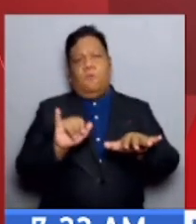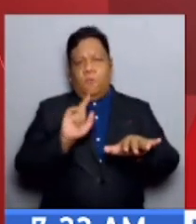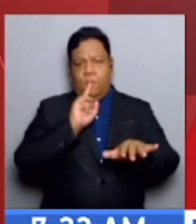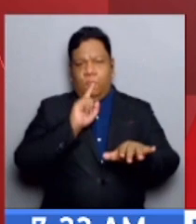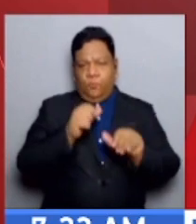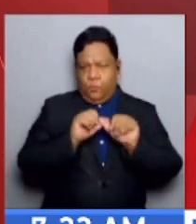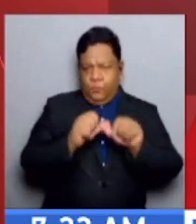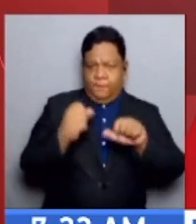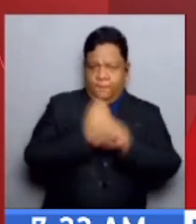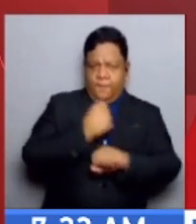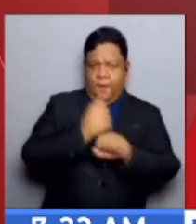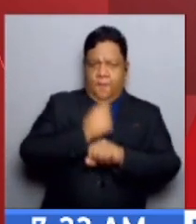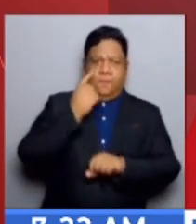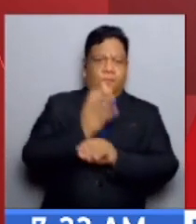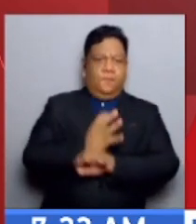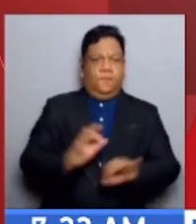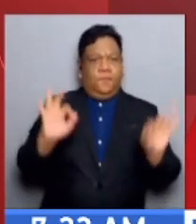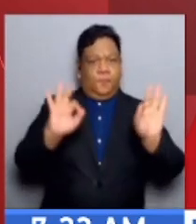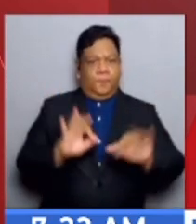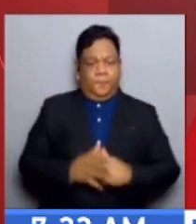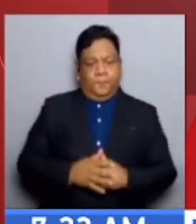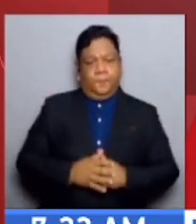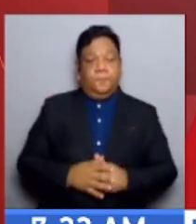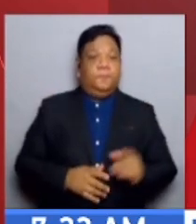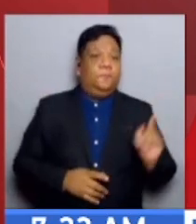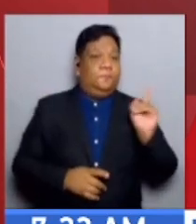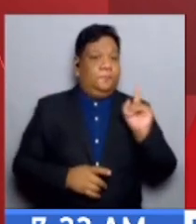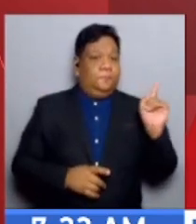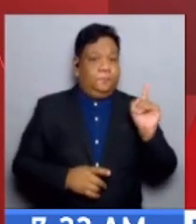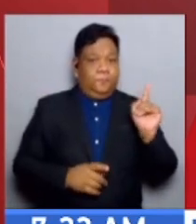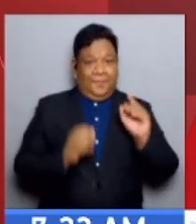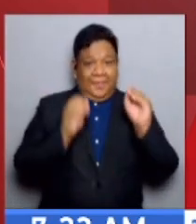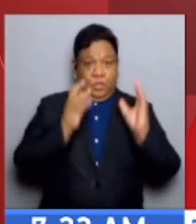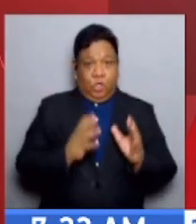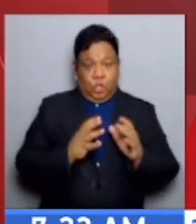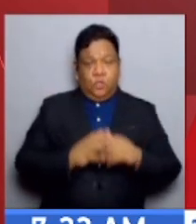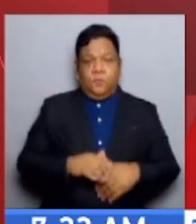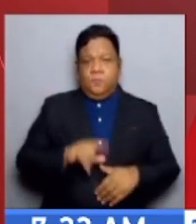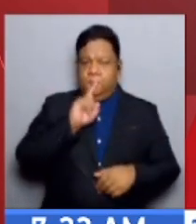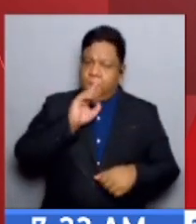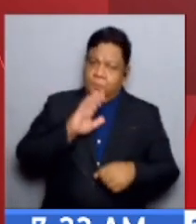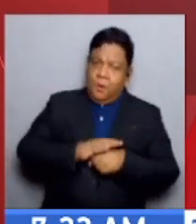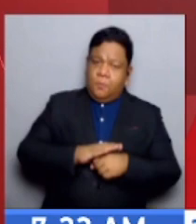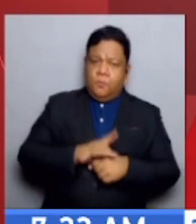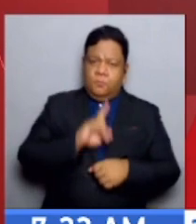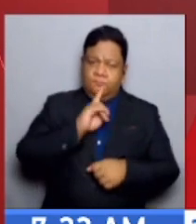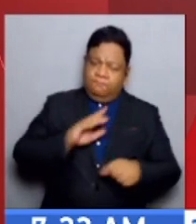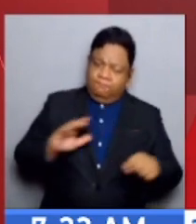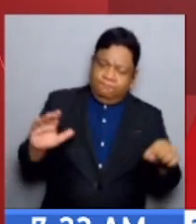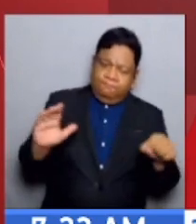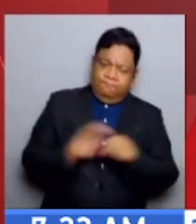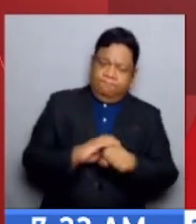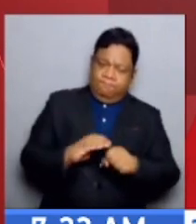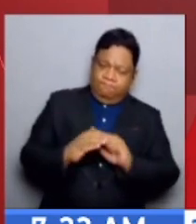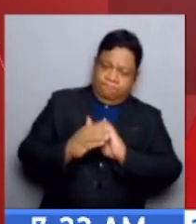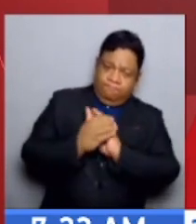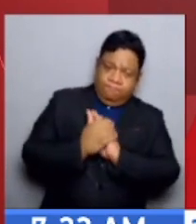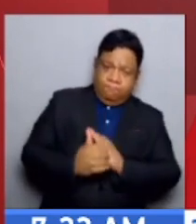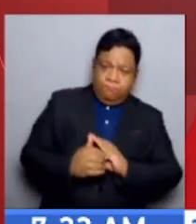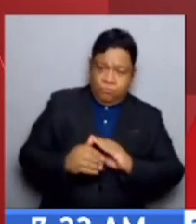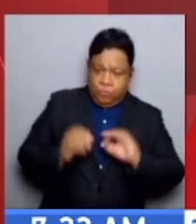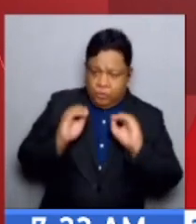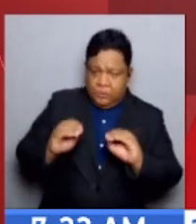Si Antonio May pa naman na isang guro, ipinangakong buong husay na huhubugin ang kabataang Pilipino na siyang